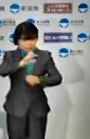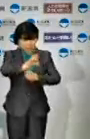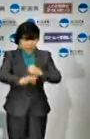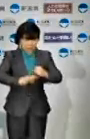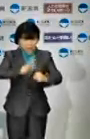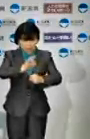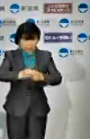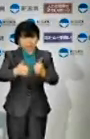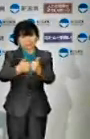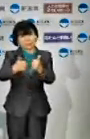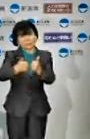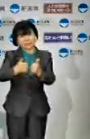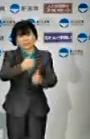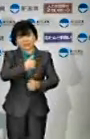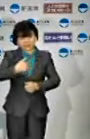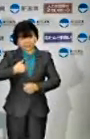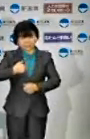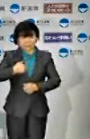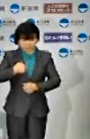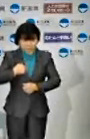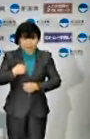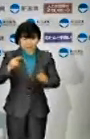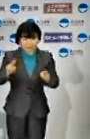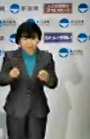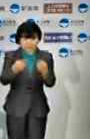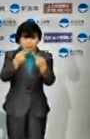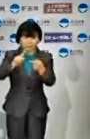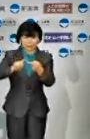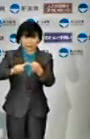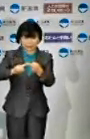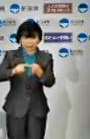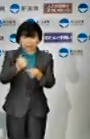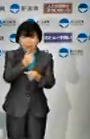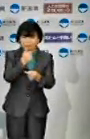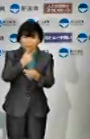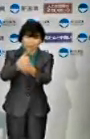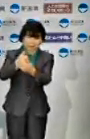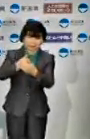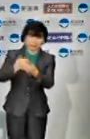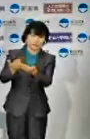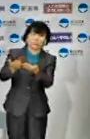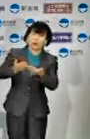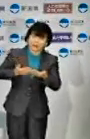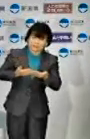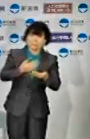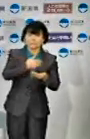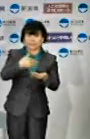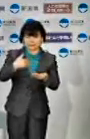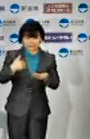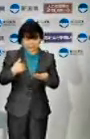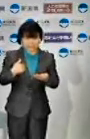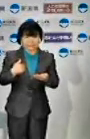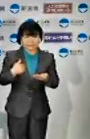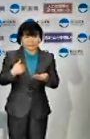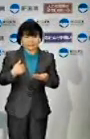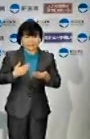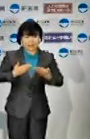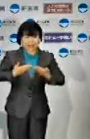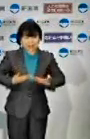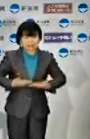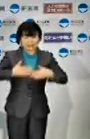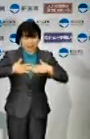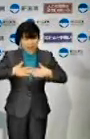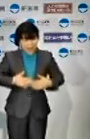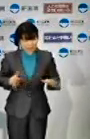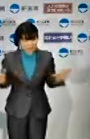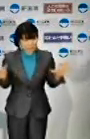気軽に相談できるで専門的なアドバイスをもらえるということは安全安心につなが